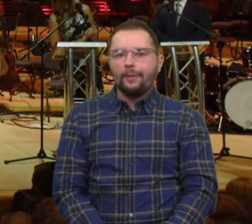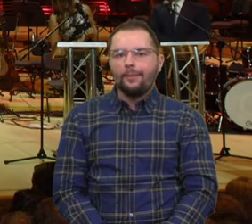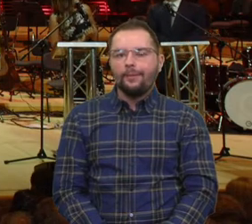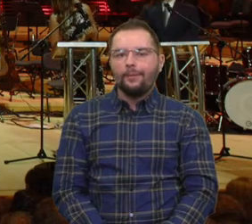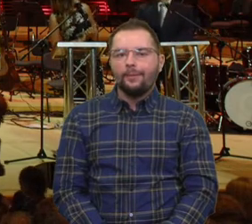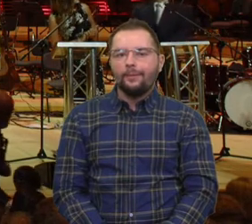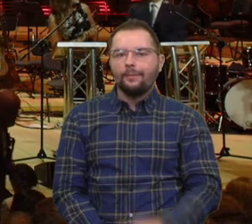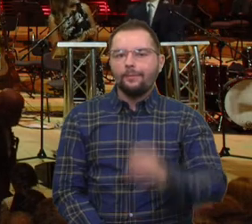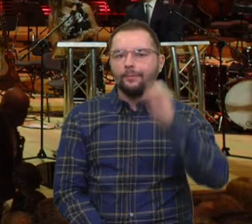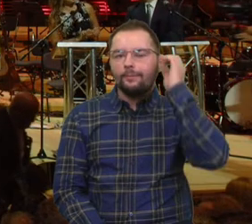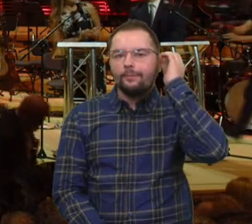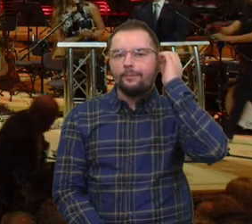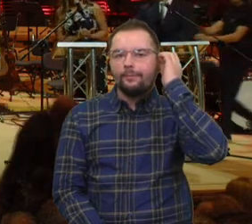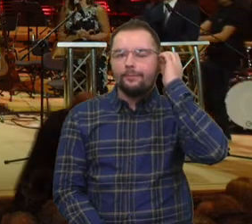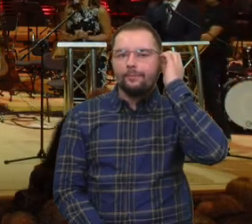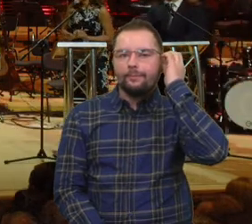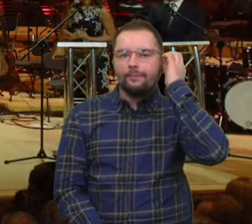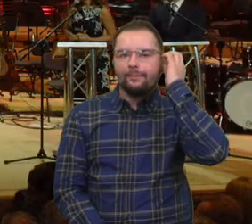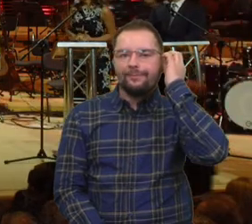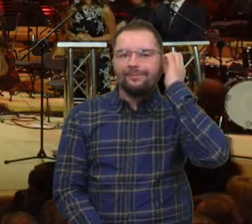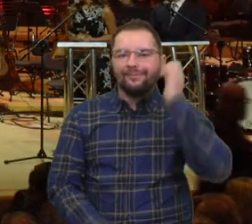tak trzeba robić, no po prostu.